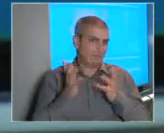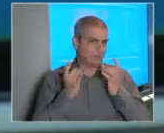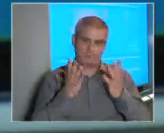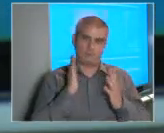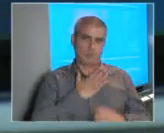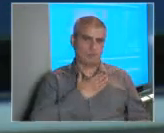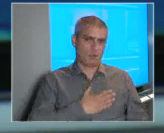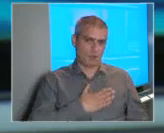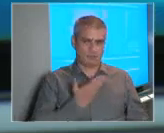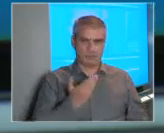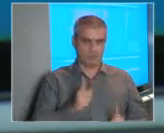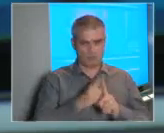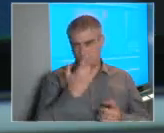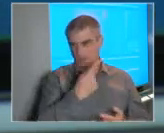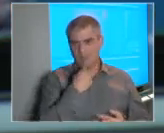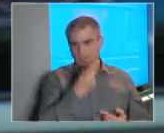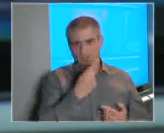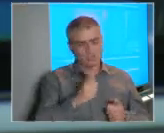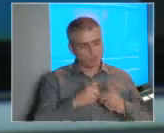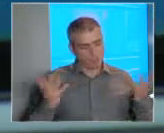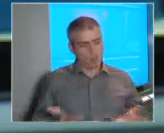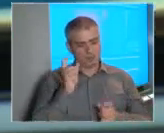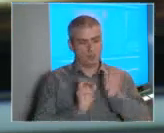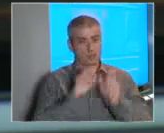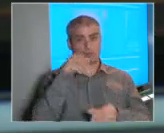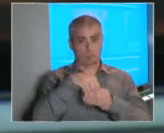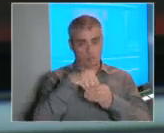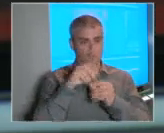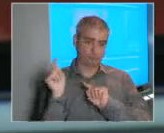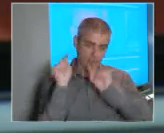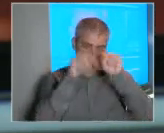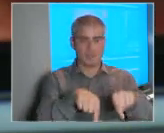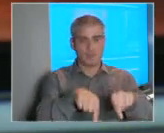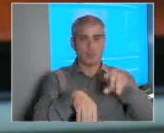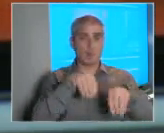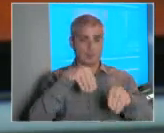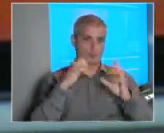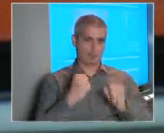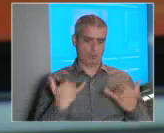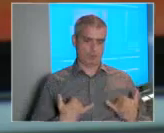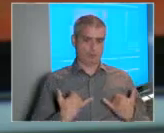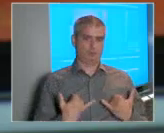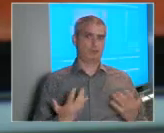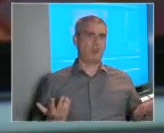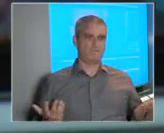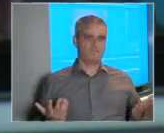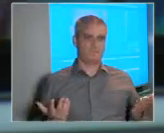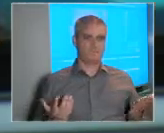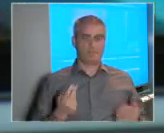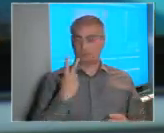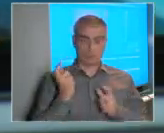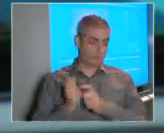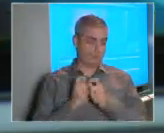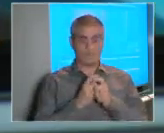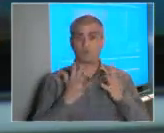מאוד רוצות, כמו שכינית הזאת, להמריץ את הבוחרים, להביא אותם לקלפי, בטח עכשיו כשבין שתי